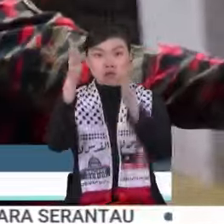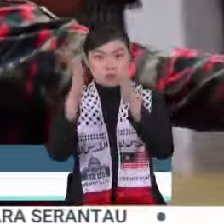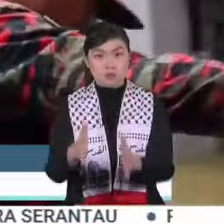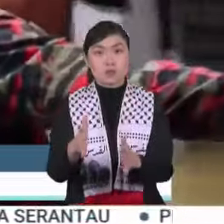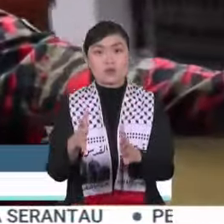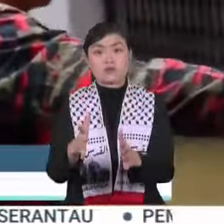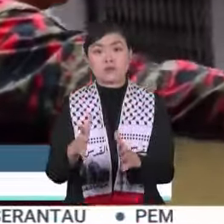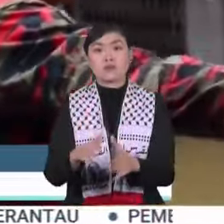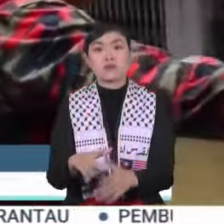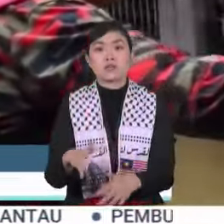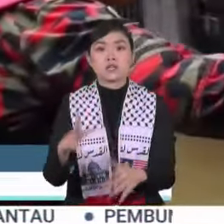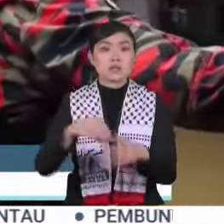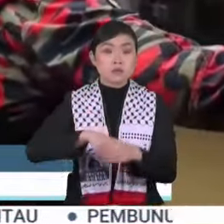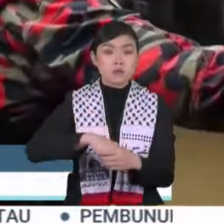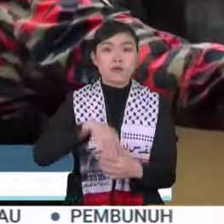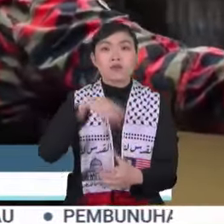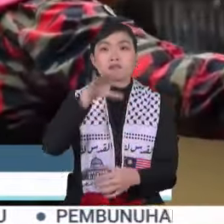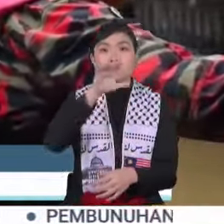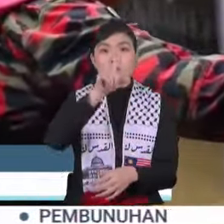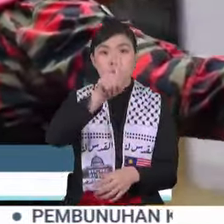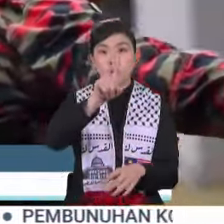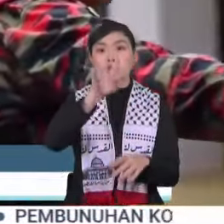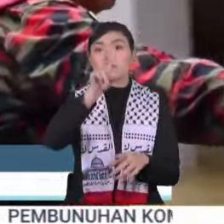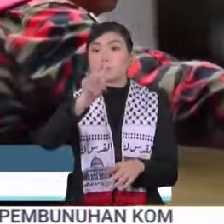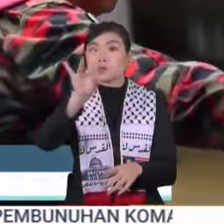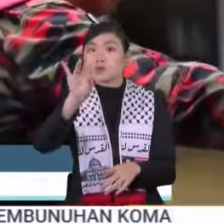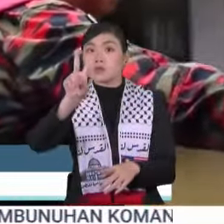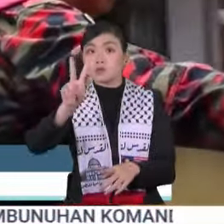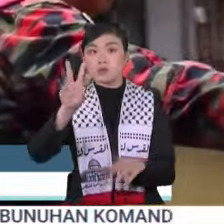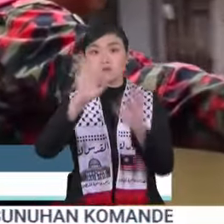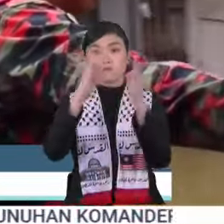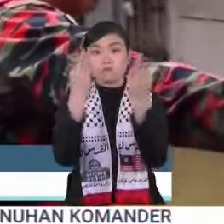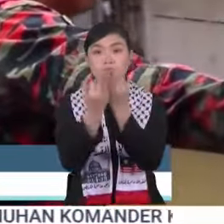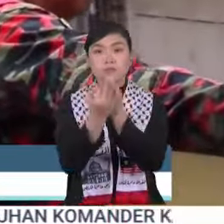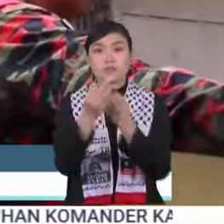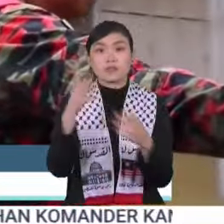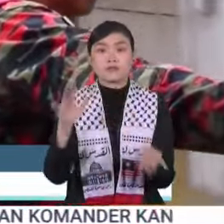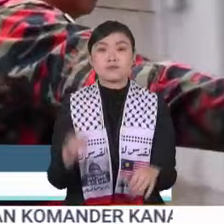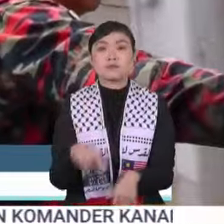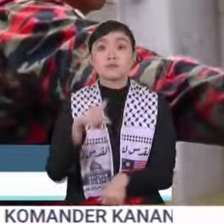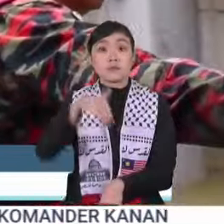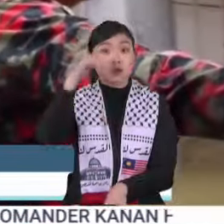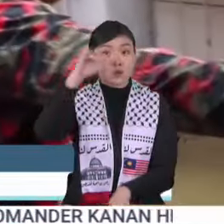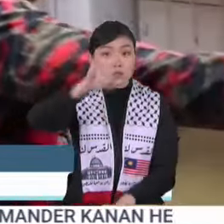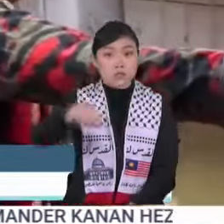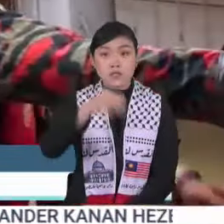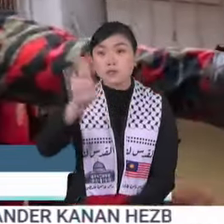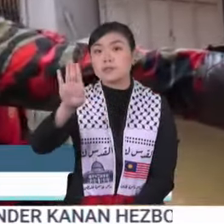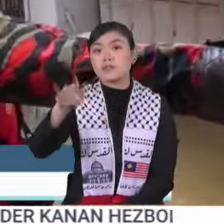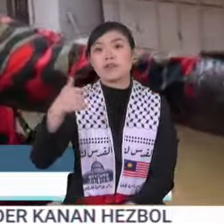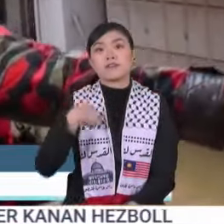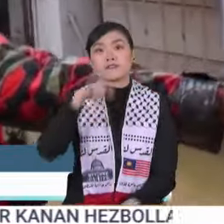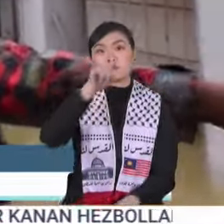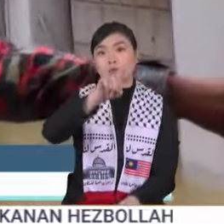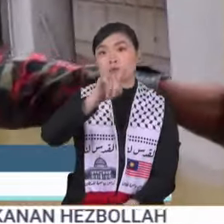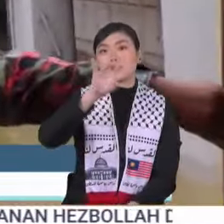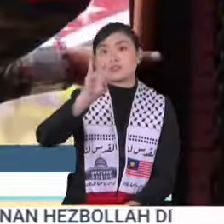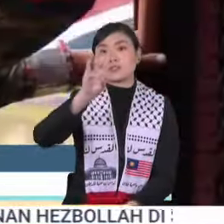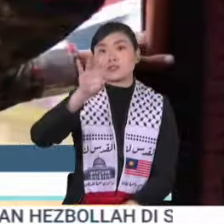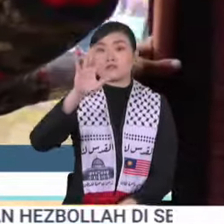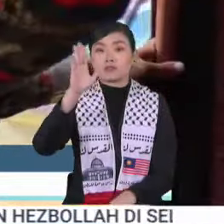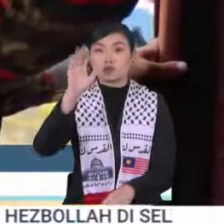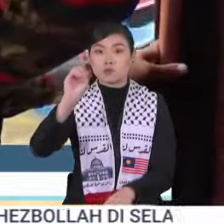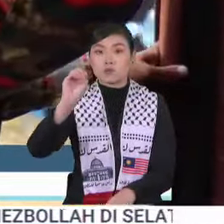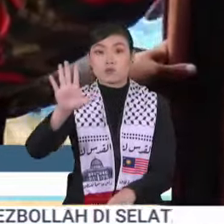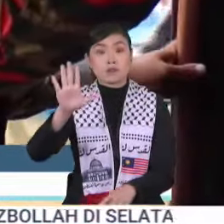282 keluarga di 26 PPS diikuti Johor Bahru 17 orang di 5 PPS keluang 1